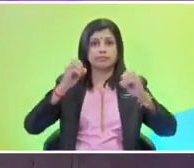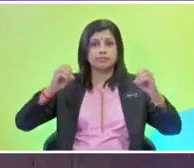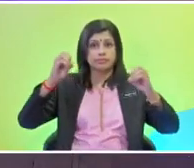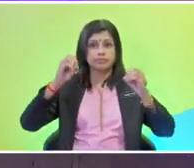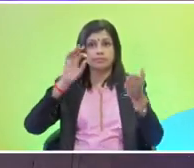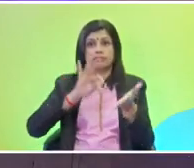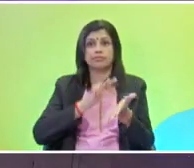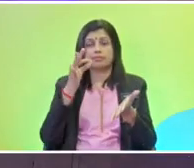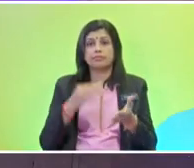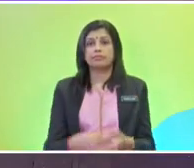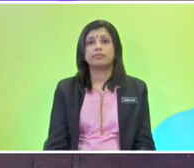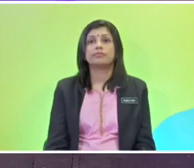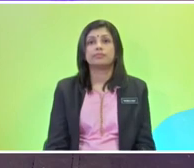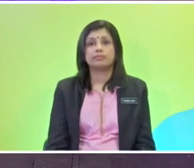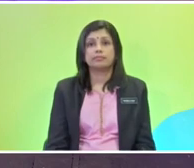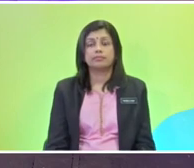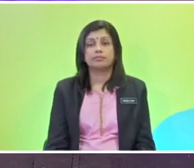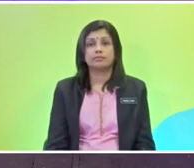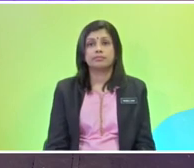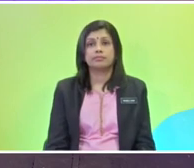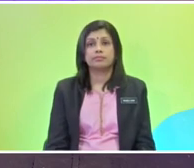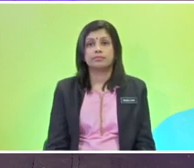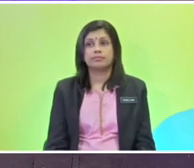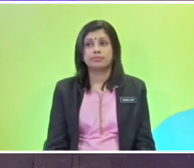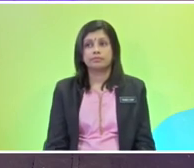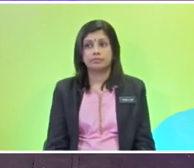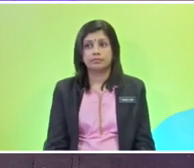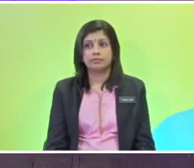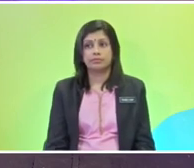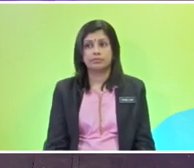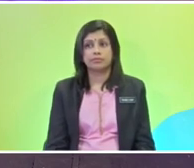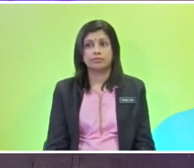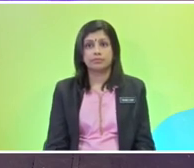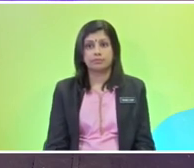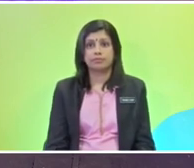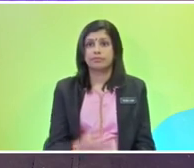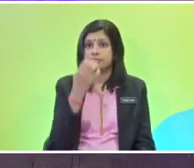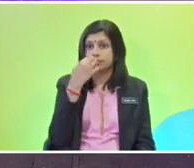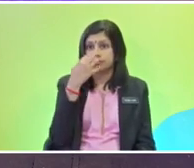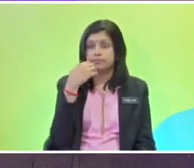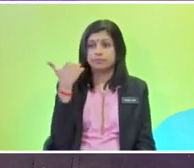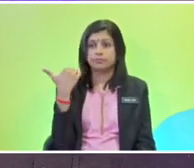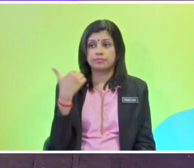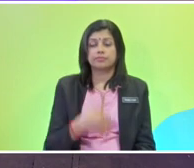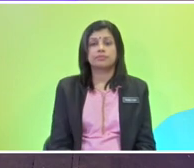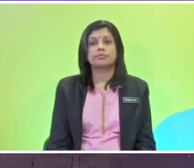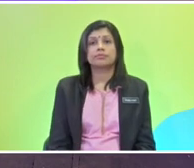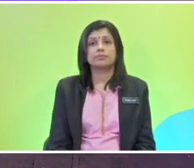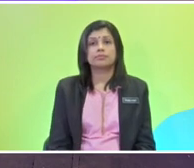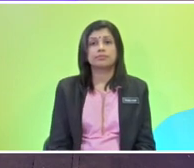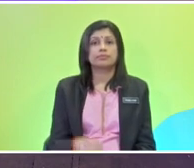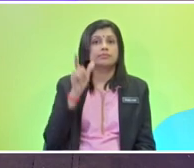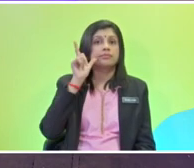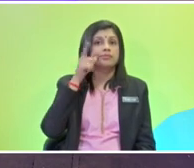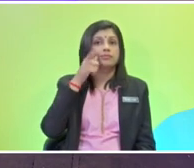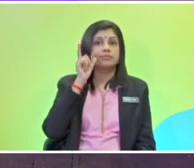Amboi. Hebatlah dia ni. Okey, cikgu. Ini buah nanas. Ini buah